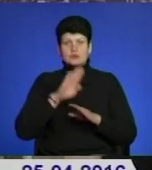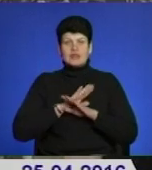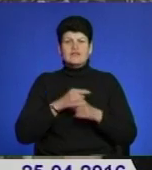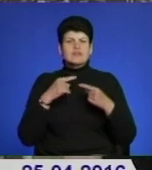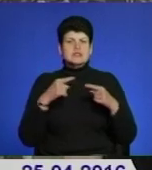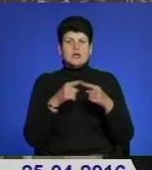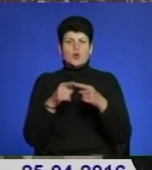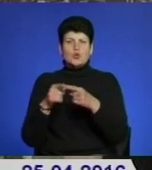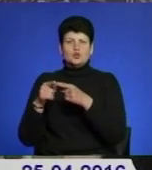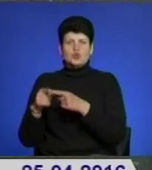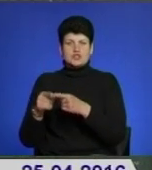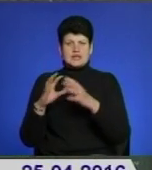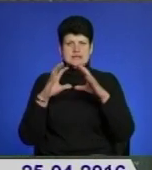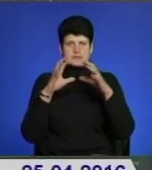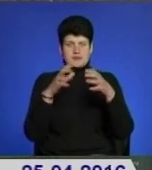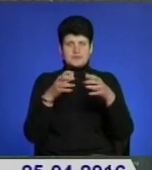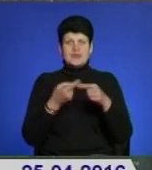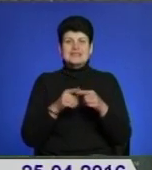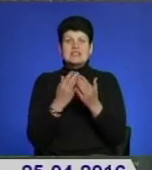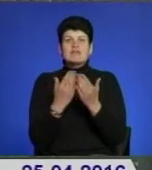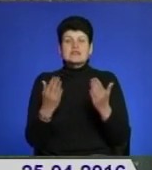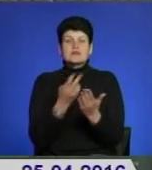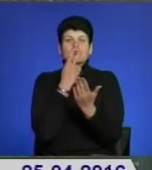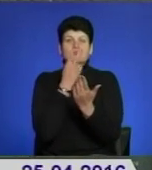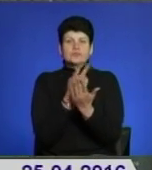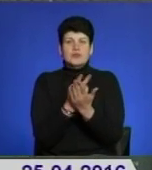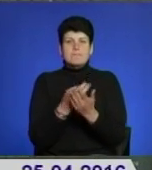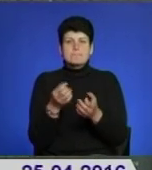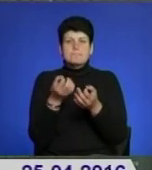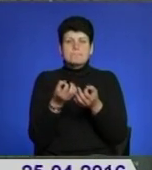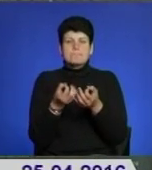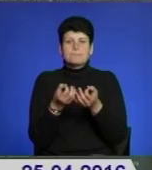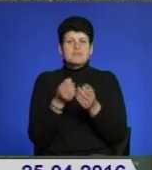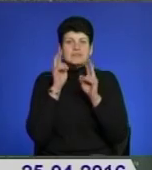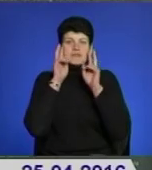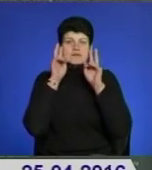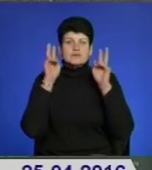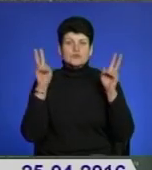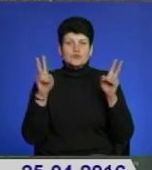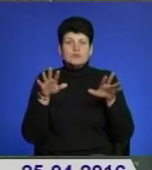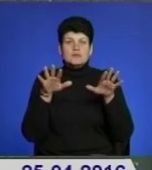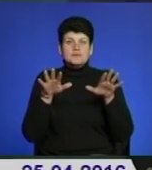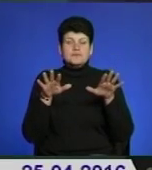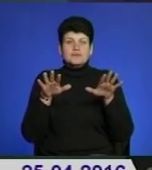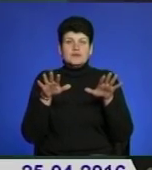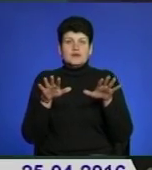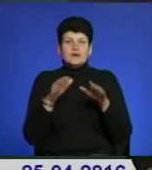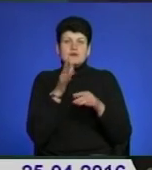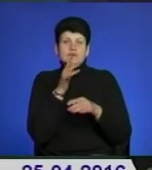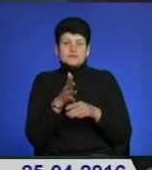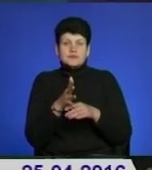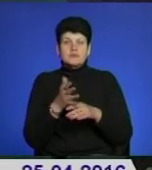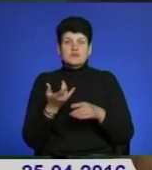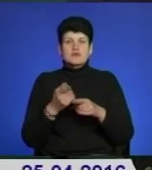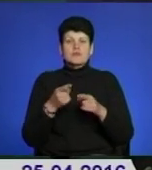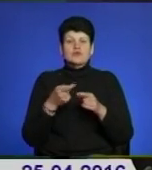куточках земної кулі. Ця виставка, вона висвітлює білі плями повсякденності війни, оскільки зазвичай люди привикли, що